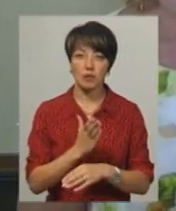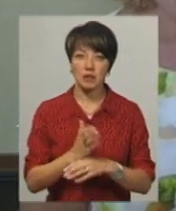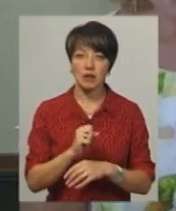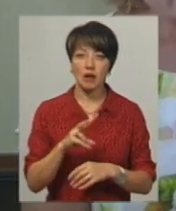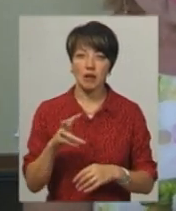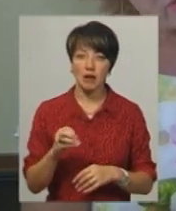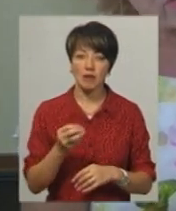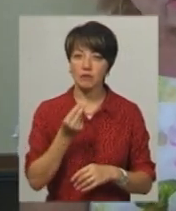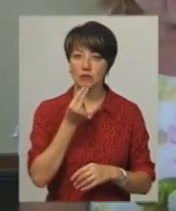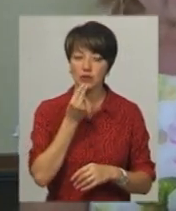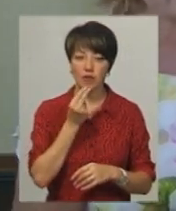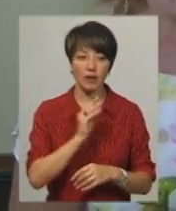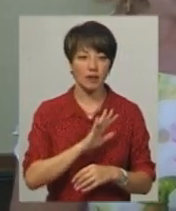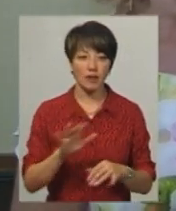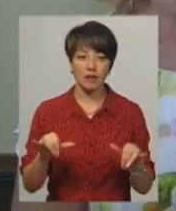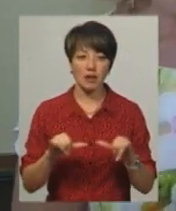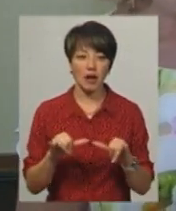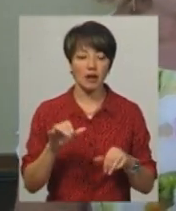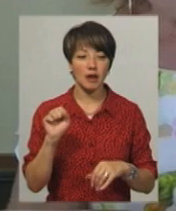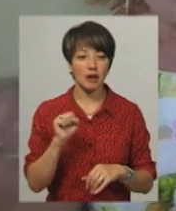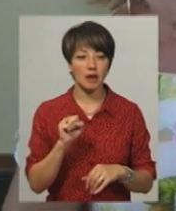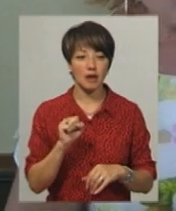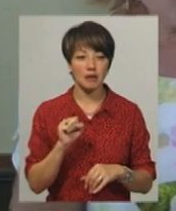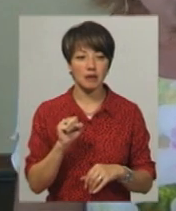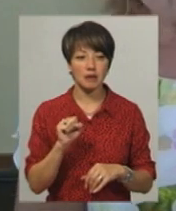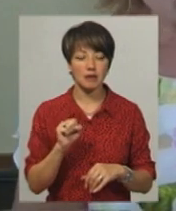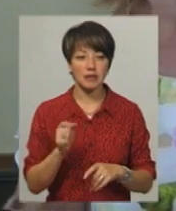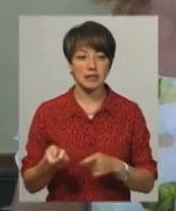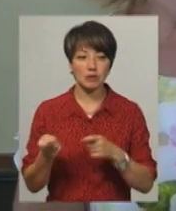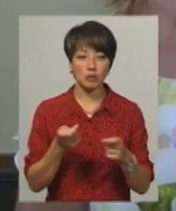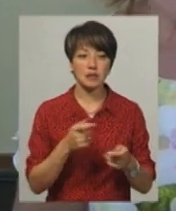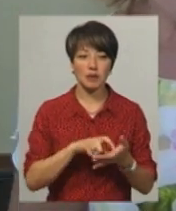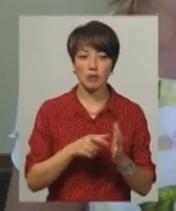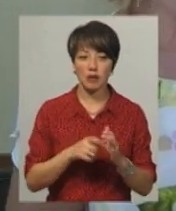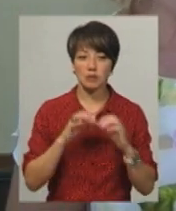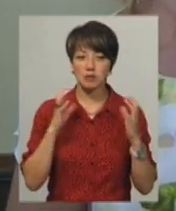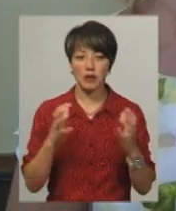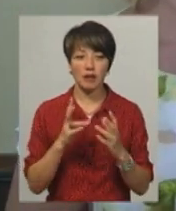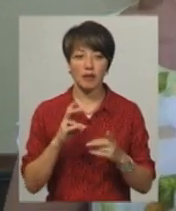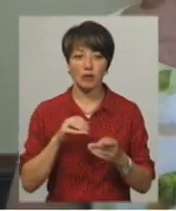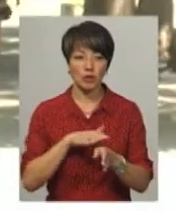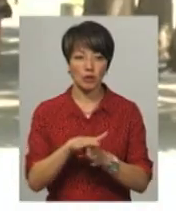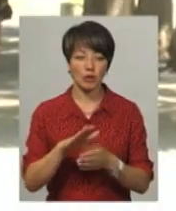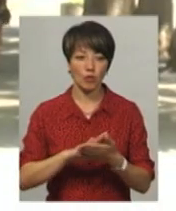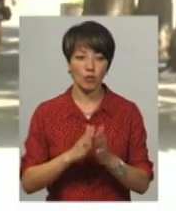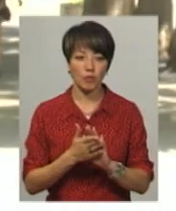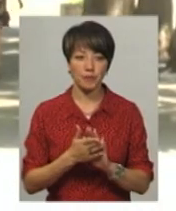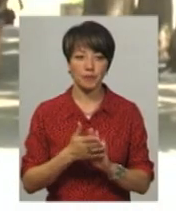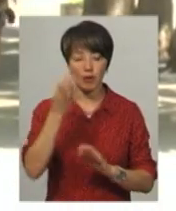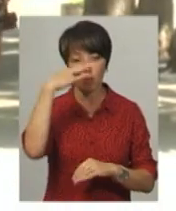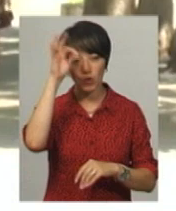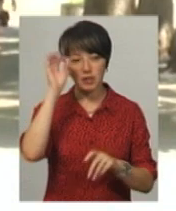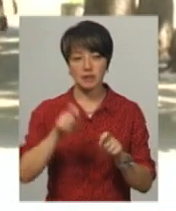вони їх вживають не в їдальні, а заносились в кімнати, де могли зберігатися недотримання умов. Поліція